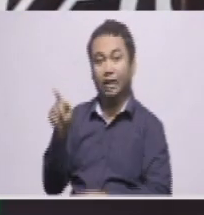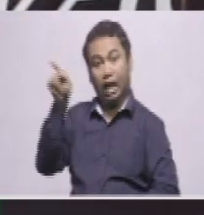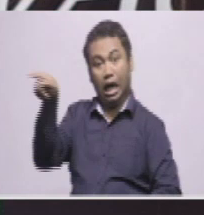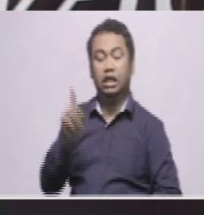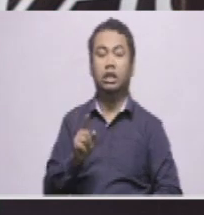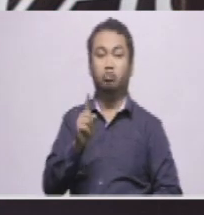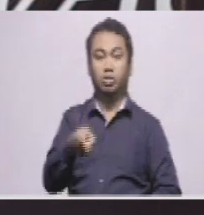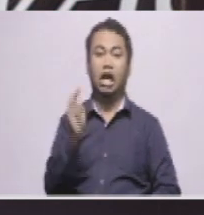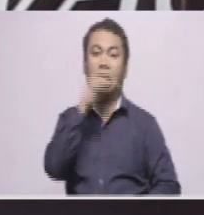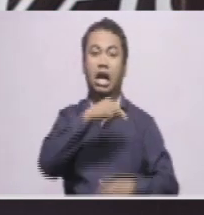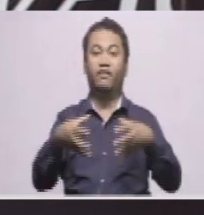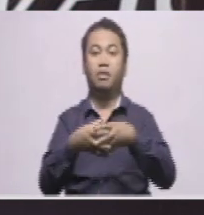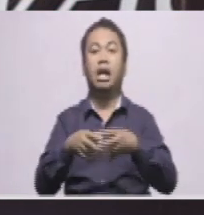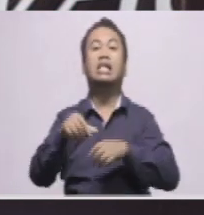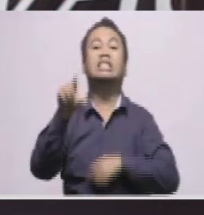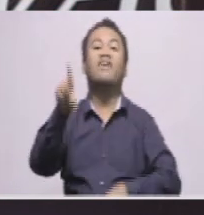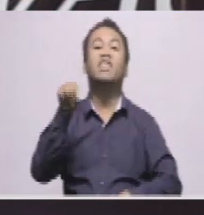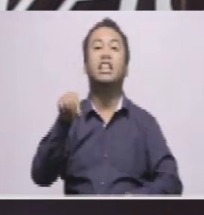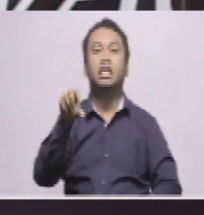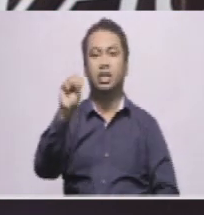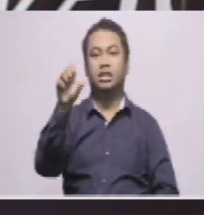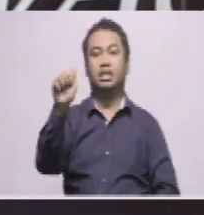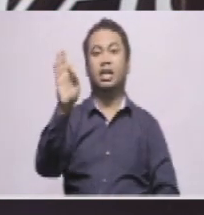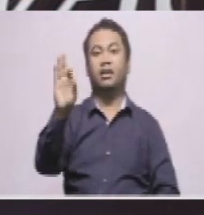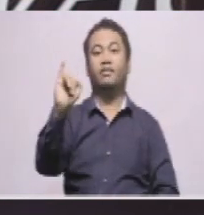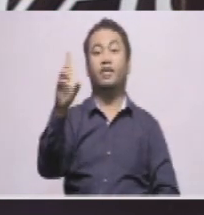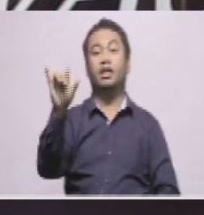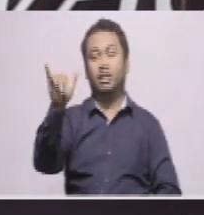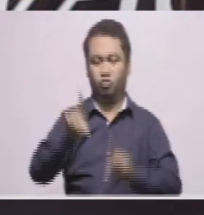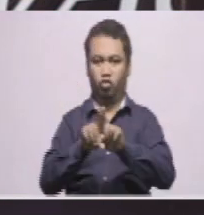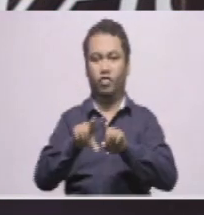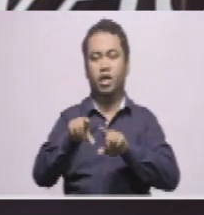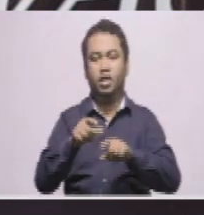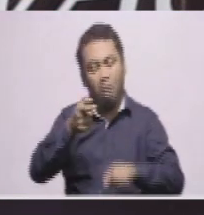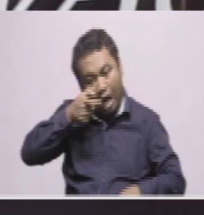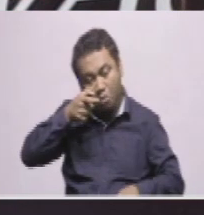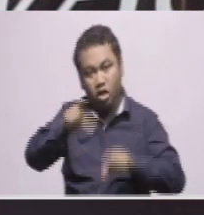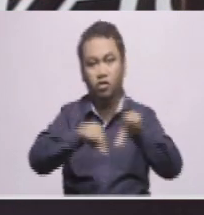fifidianana solombavam-bahoaka eto Madagasikara izany fantatra tao anatin'izay fa